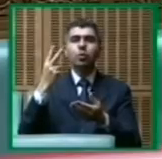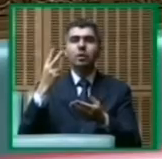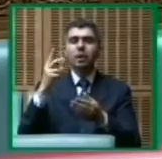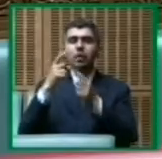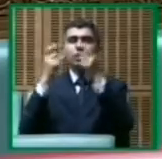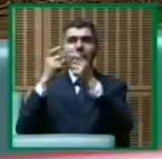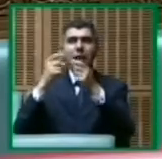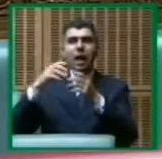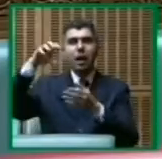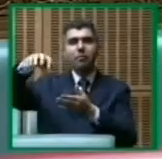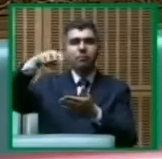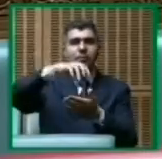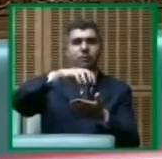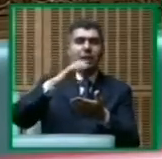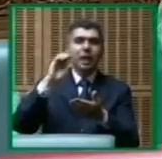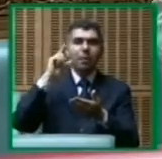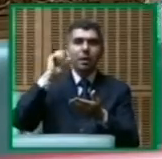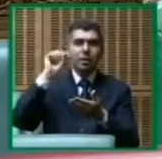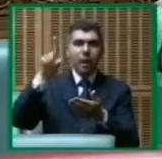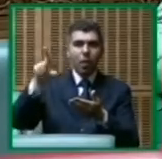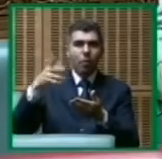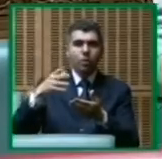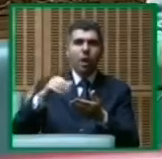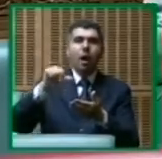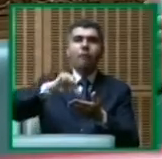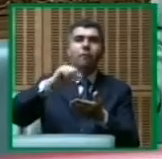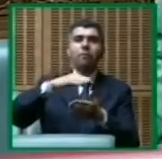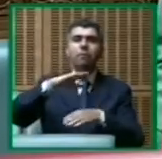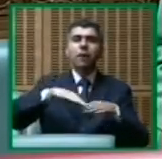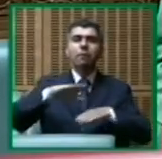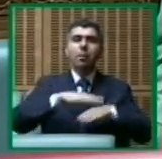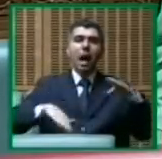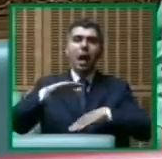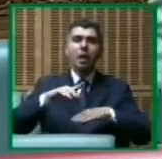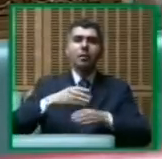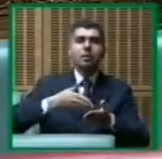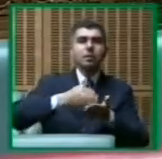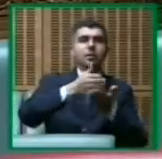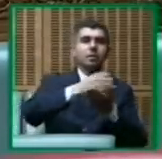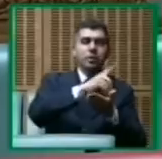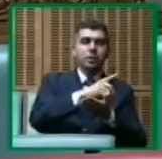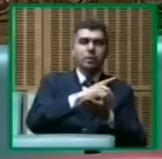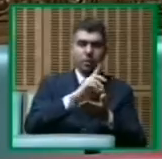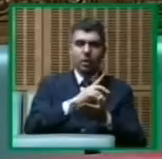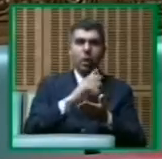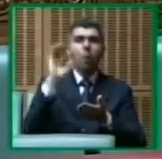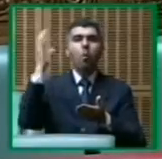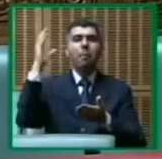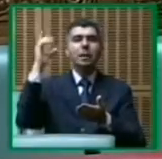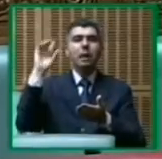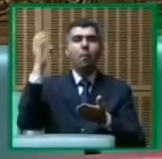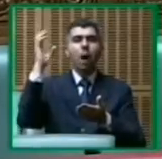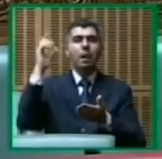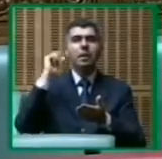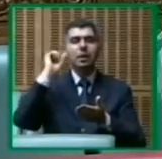السبع معروفين المصانع اللي هما كيلوحوا في البحر، والمحمدية كنت هزوا علينا غير المشاكل